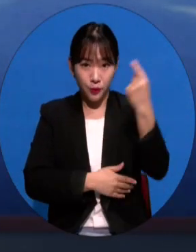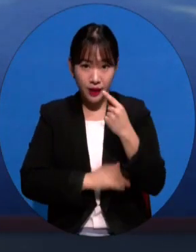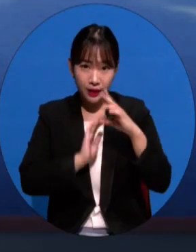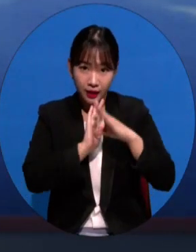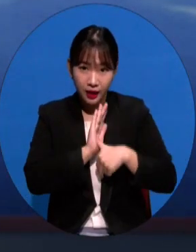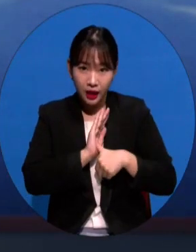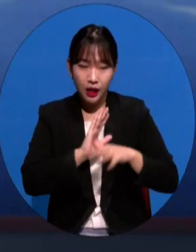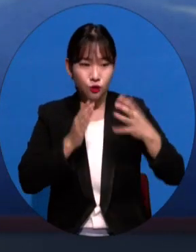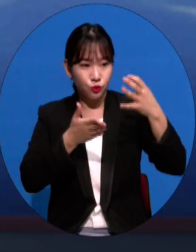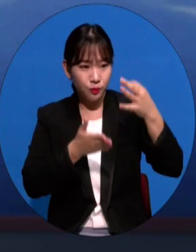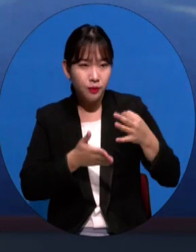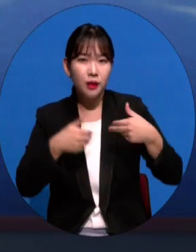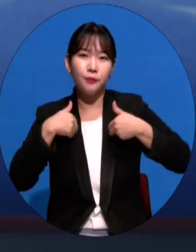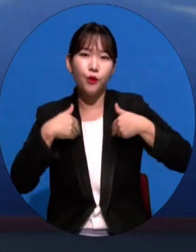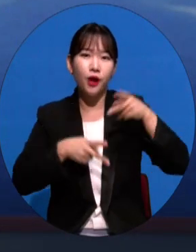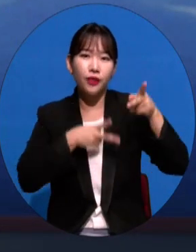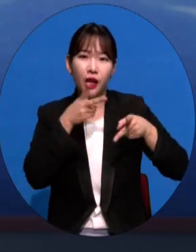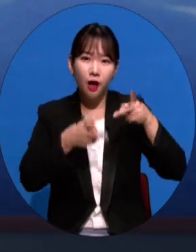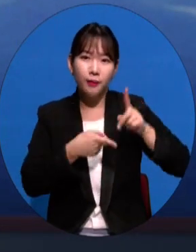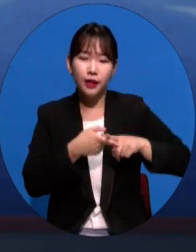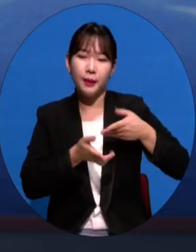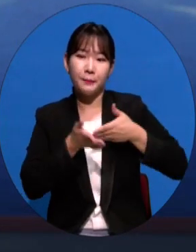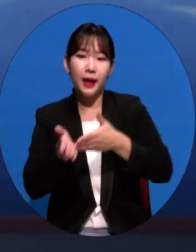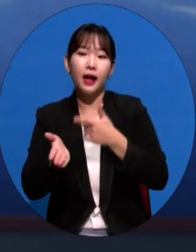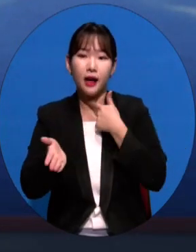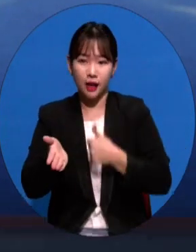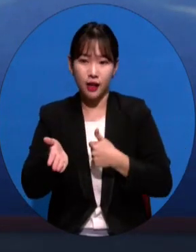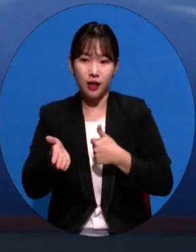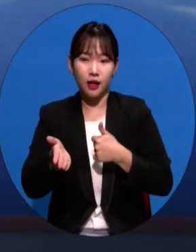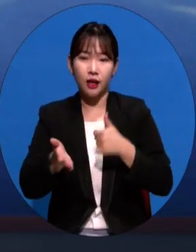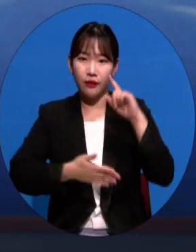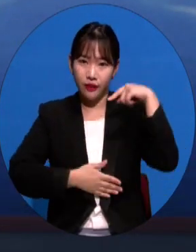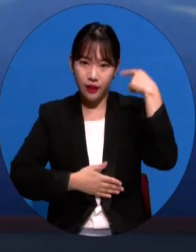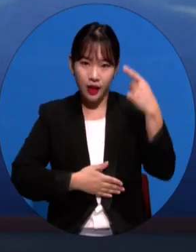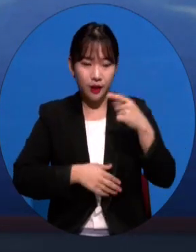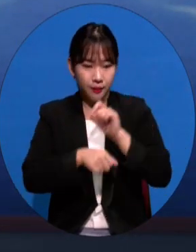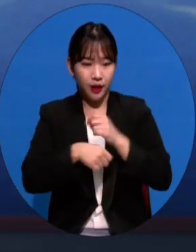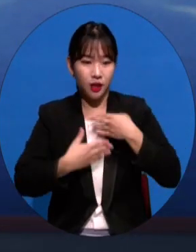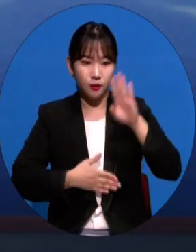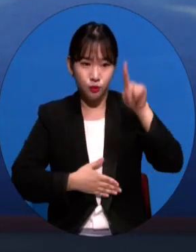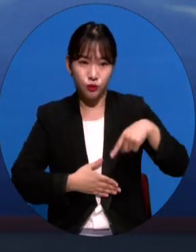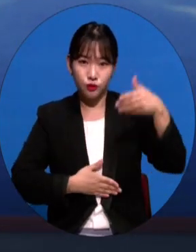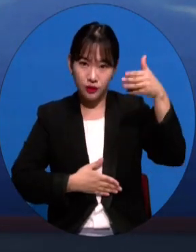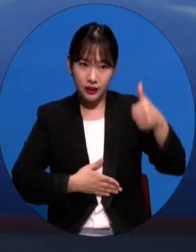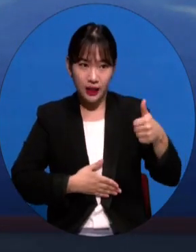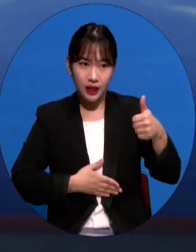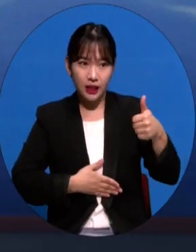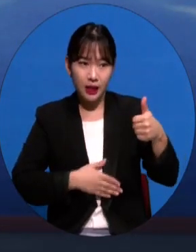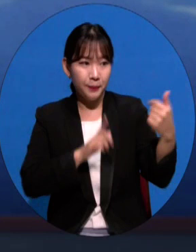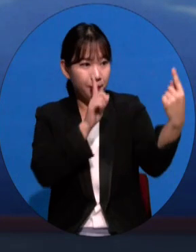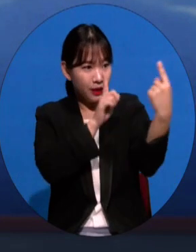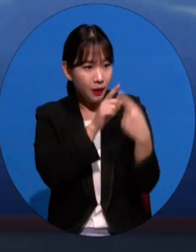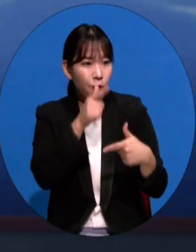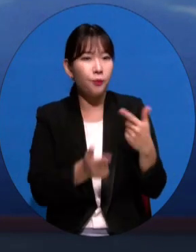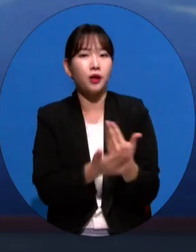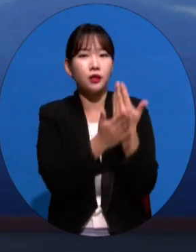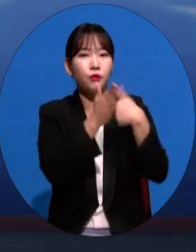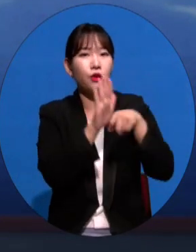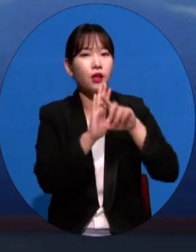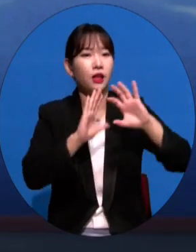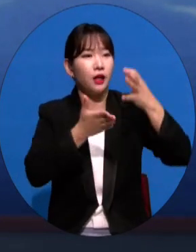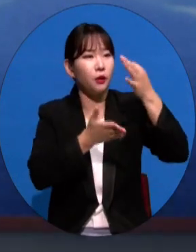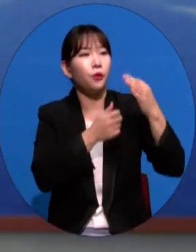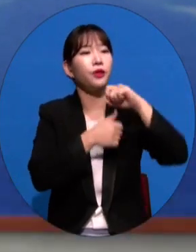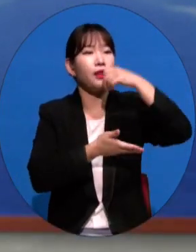시 국비소요 사업에 대해 근의한 바 있고이어서 행정안전부 장관계 목포 발전을 위한 국비